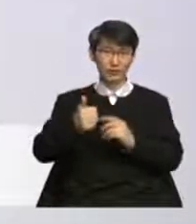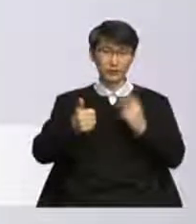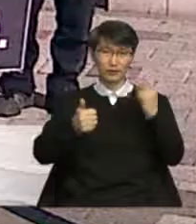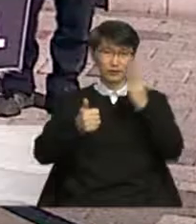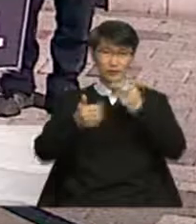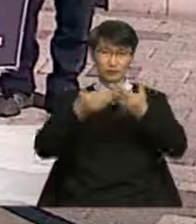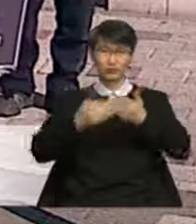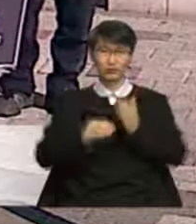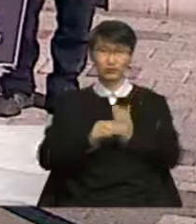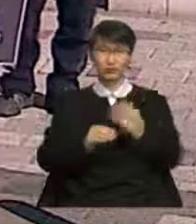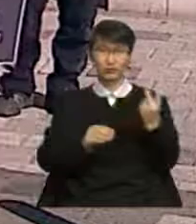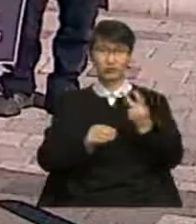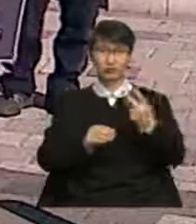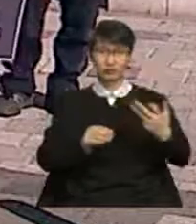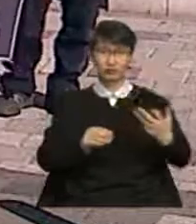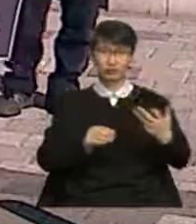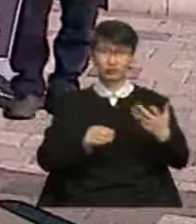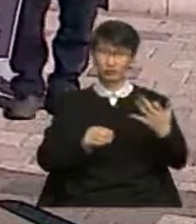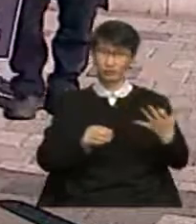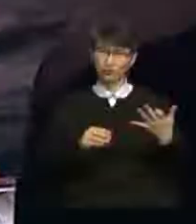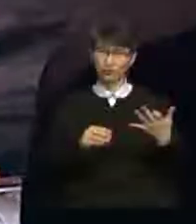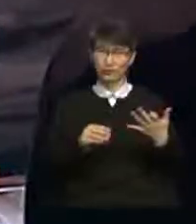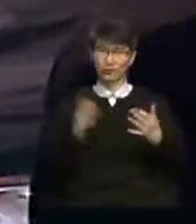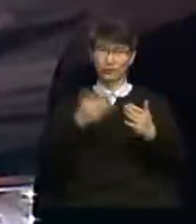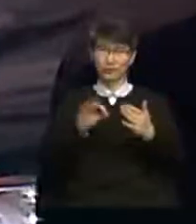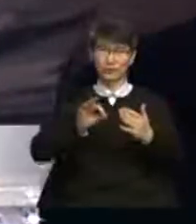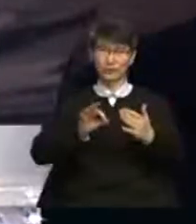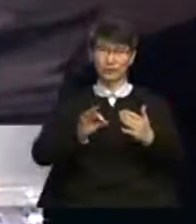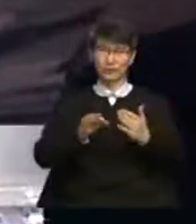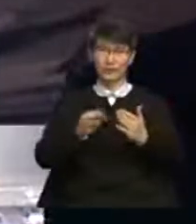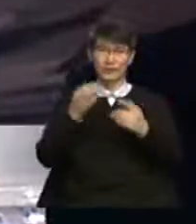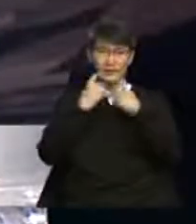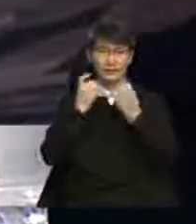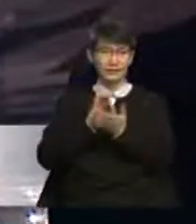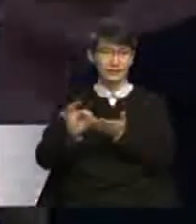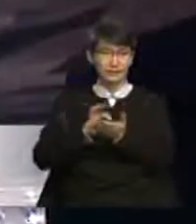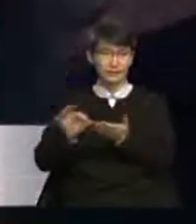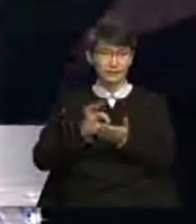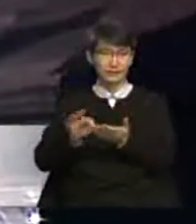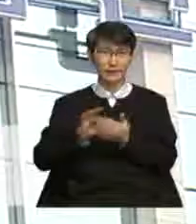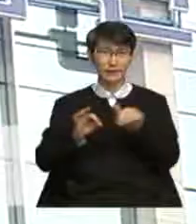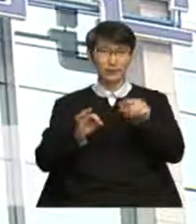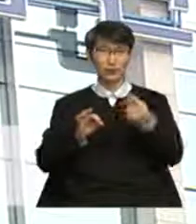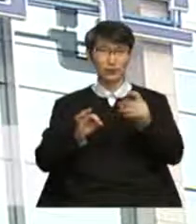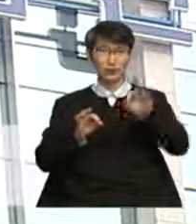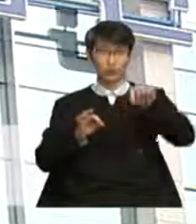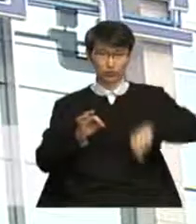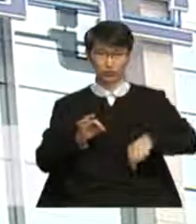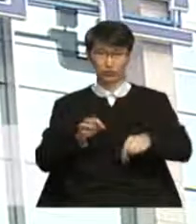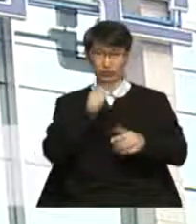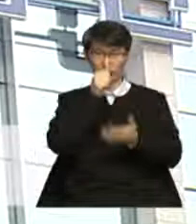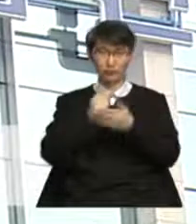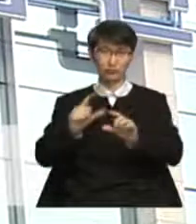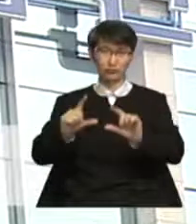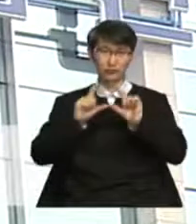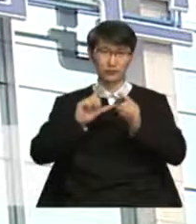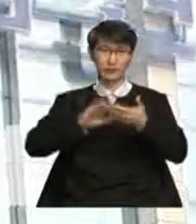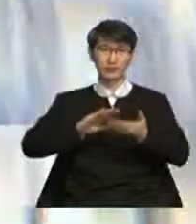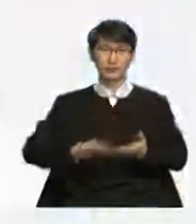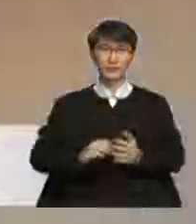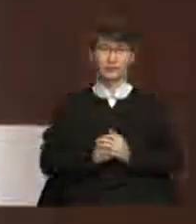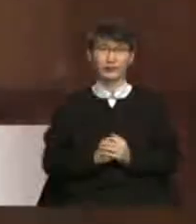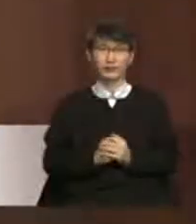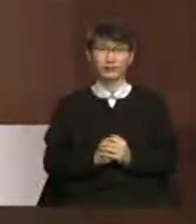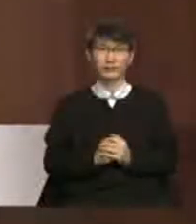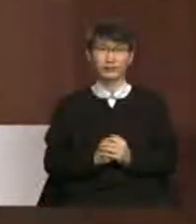받고 있고 2019년 공금 유용 의혹이 제기됐던 임인택 전 강동구 회의장은 2심에서 유죄를 선고받았습니다